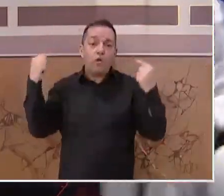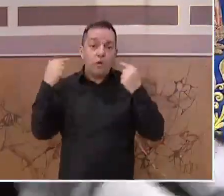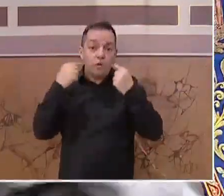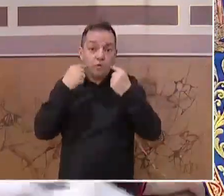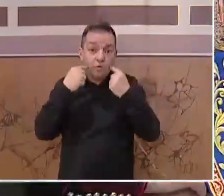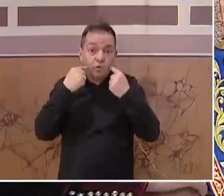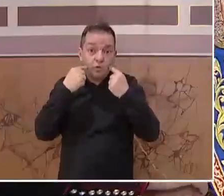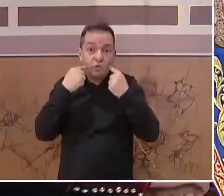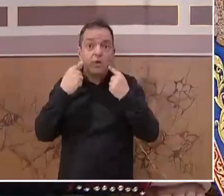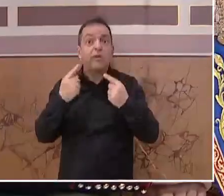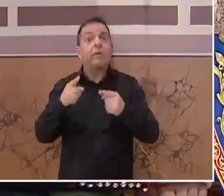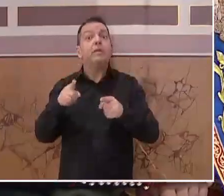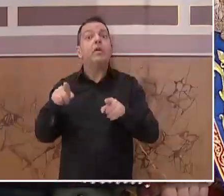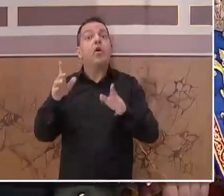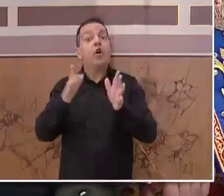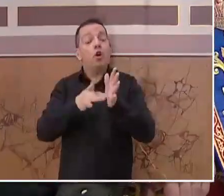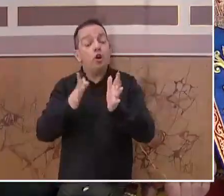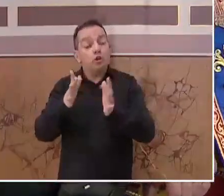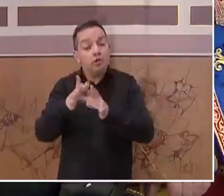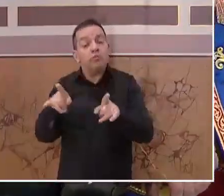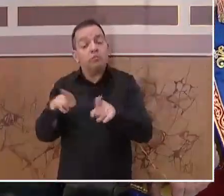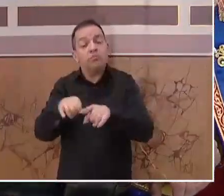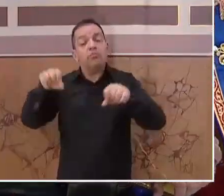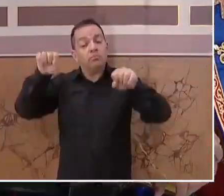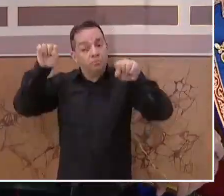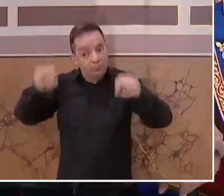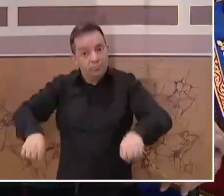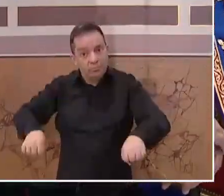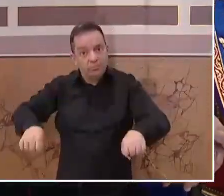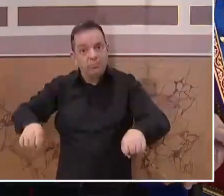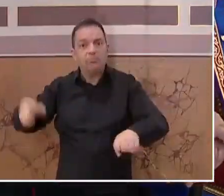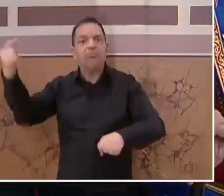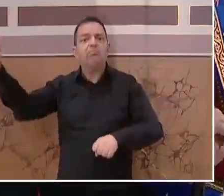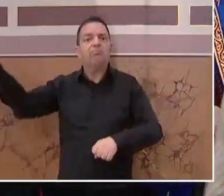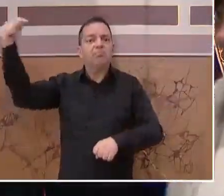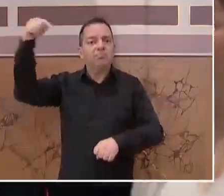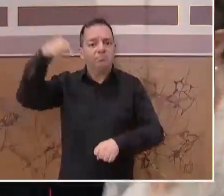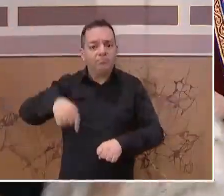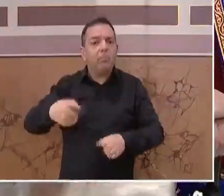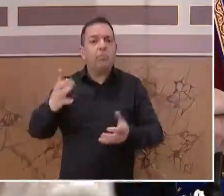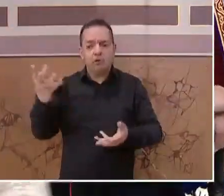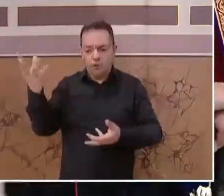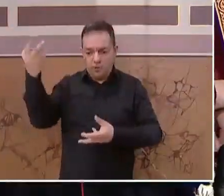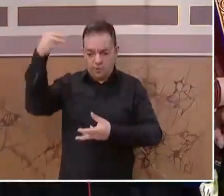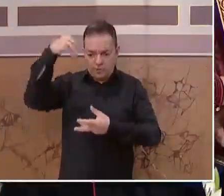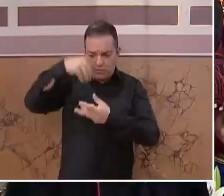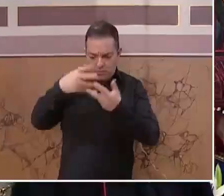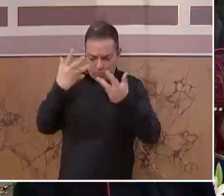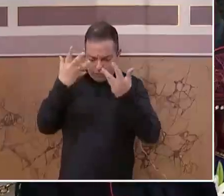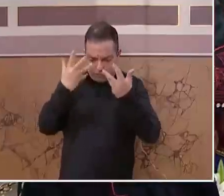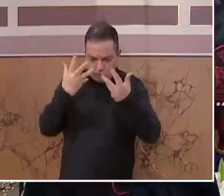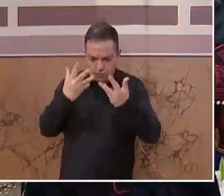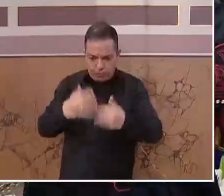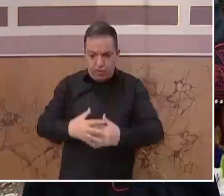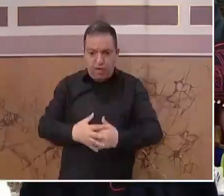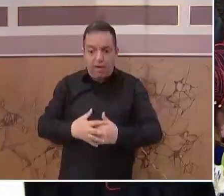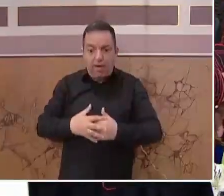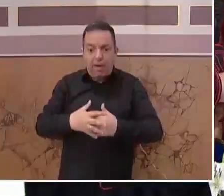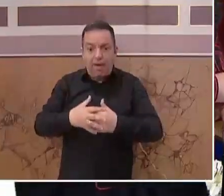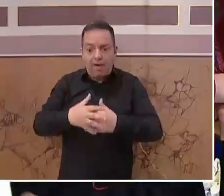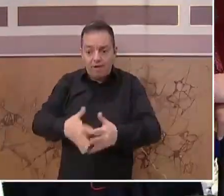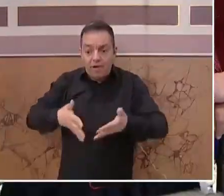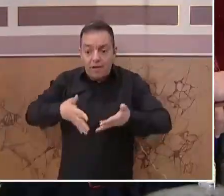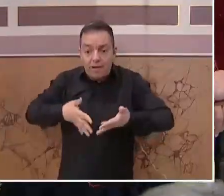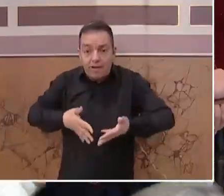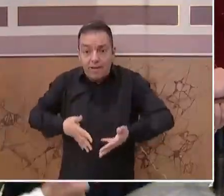αυτουργία του Υιού του Θεού να γίνει η μητέρα του σεσαρκωμένου Λόγου.